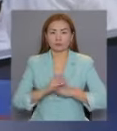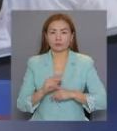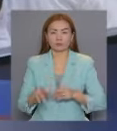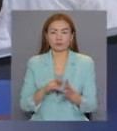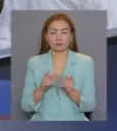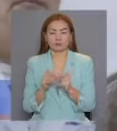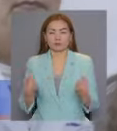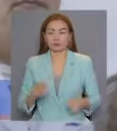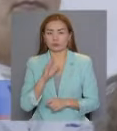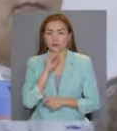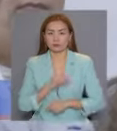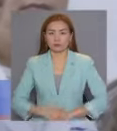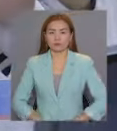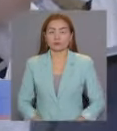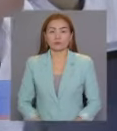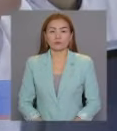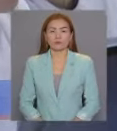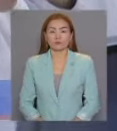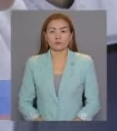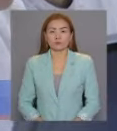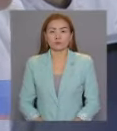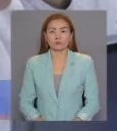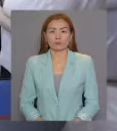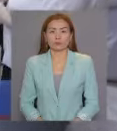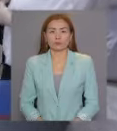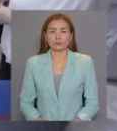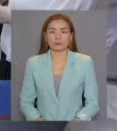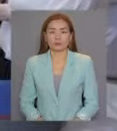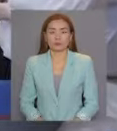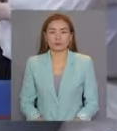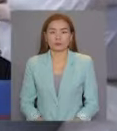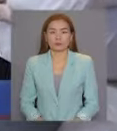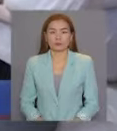орталық ашуға мүмкіндік алды. Нұрайым Рүстемқызы, Гауһар Нұрлыбекқызы, Артур Ботпанов, жаңалық қызметі.